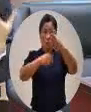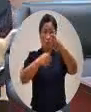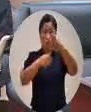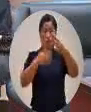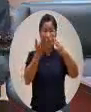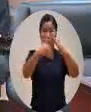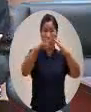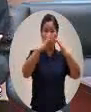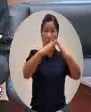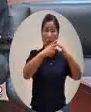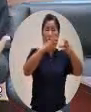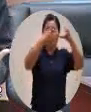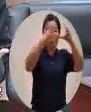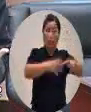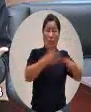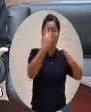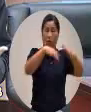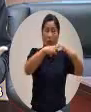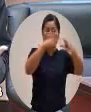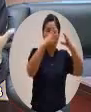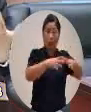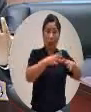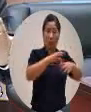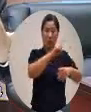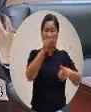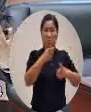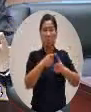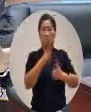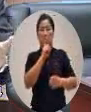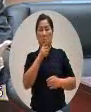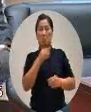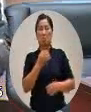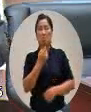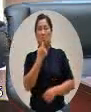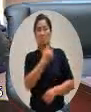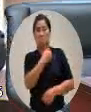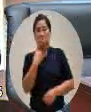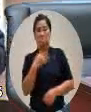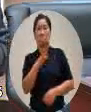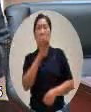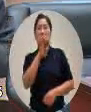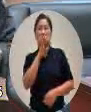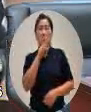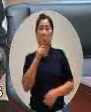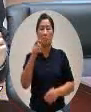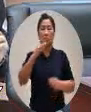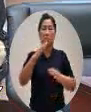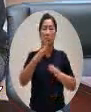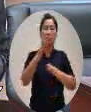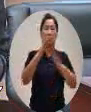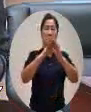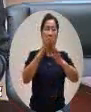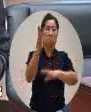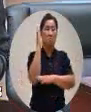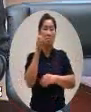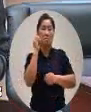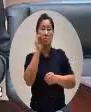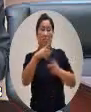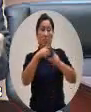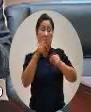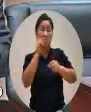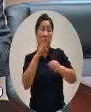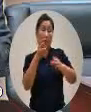有很多祈禱說當時他們日本政府叫他們搬到旁邊那塊他們現在住的那個地方